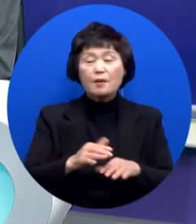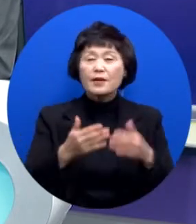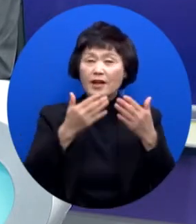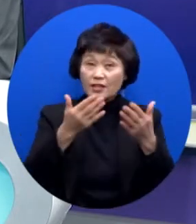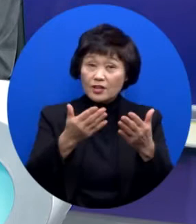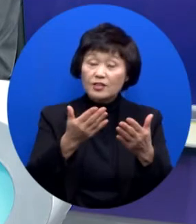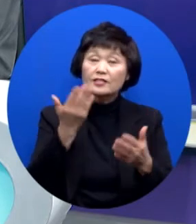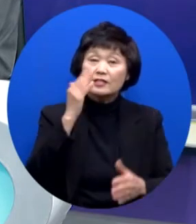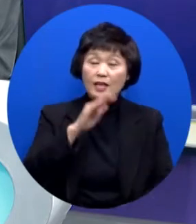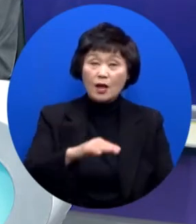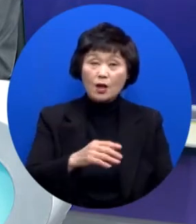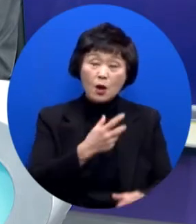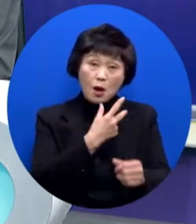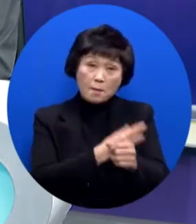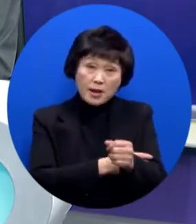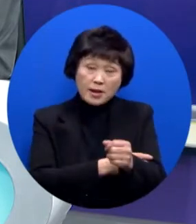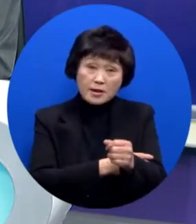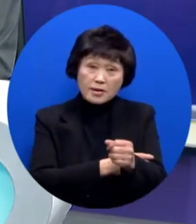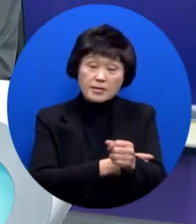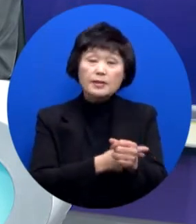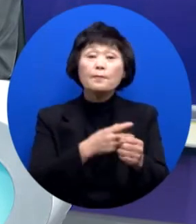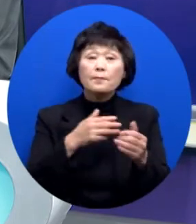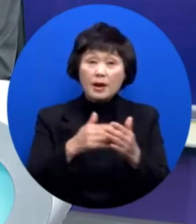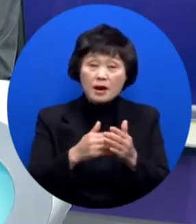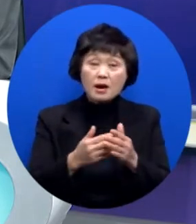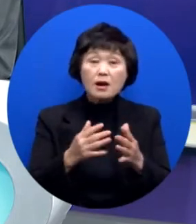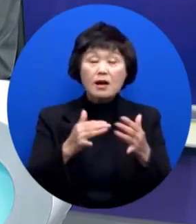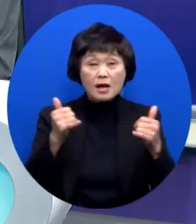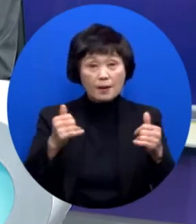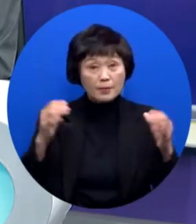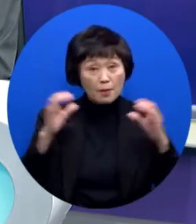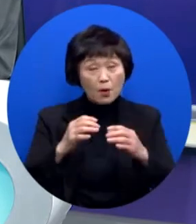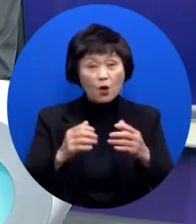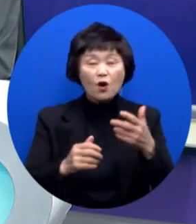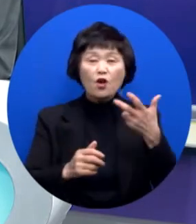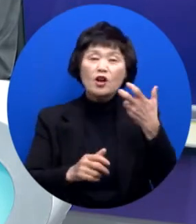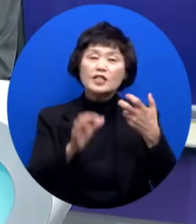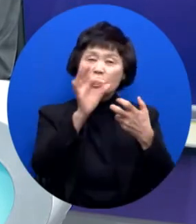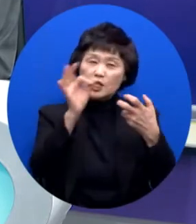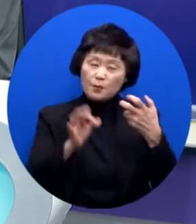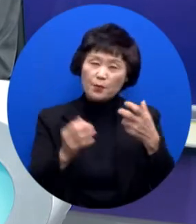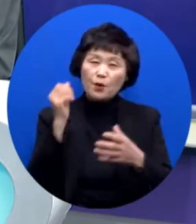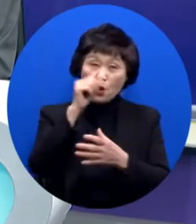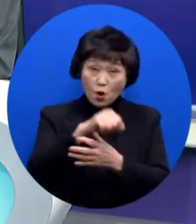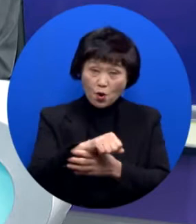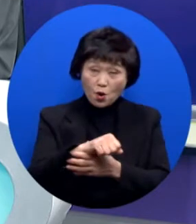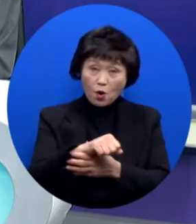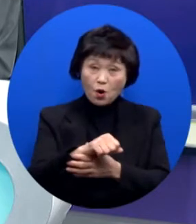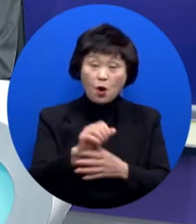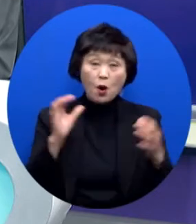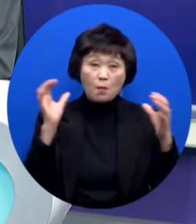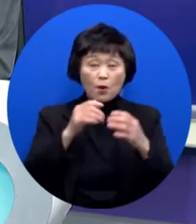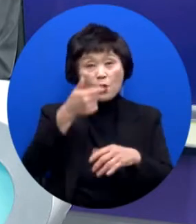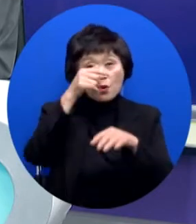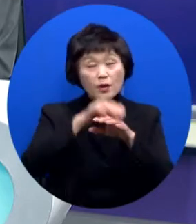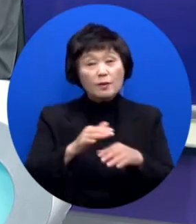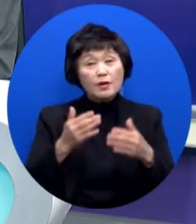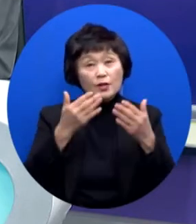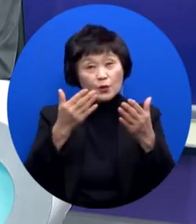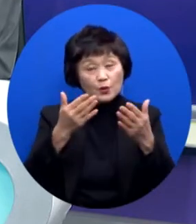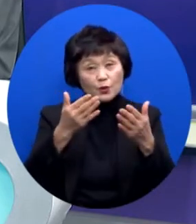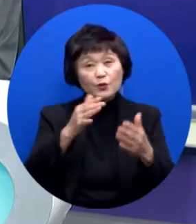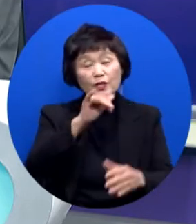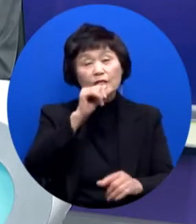백신을 맞은 사람들만 모인 다음에 또 70% 이렇게 허용이 되는 상황인데 현장 예배를 드릴 수 있는 그 현장